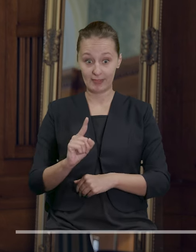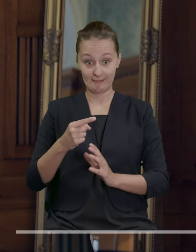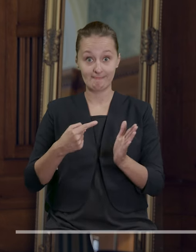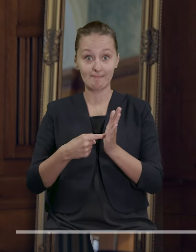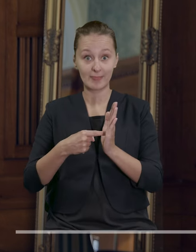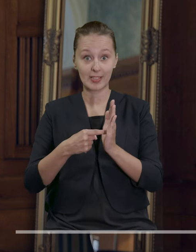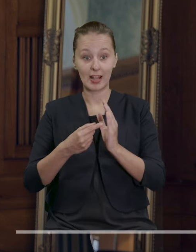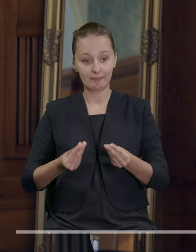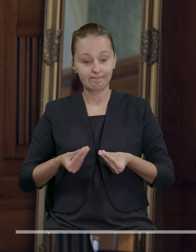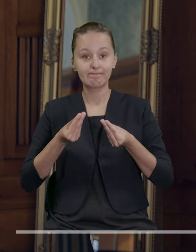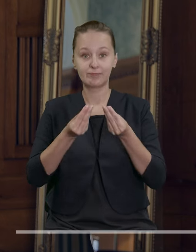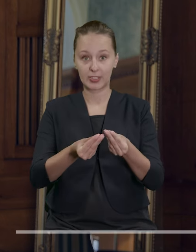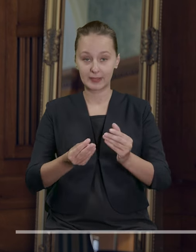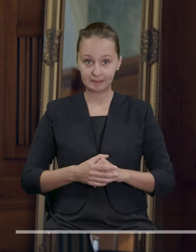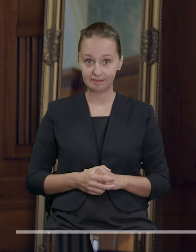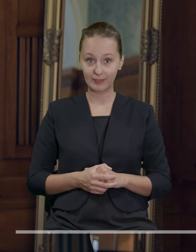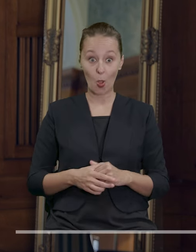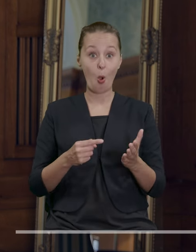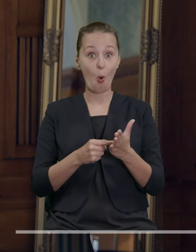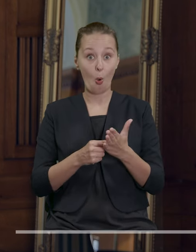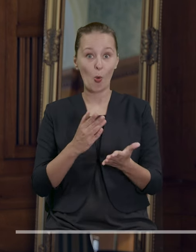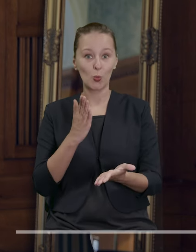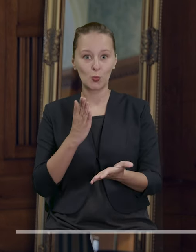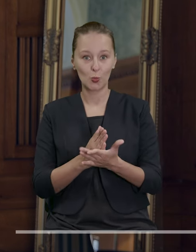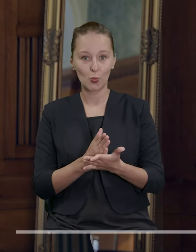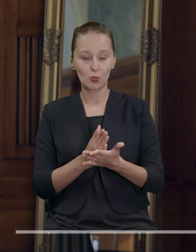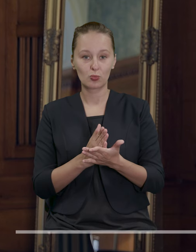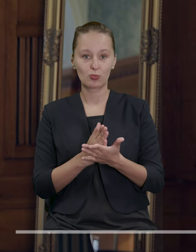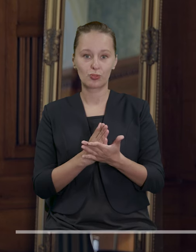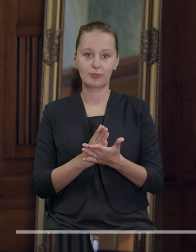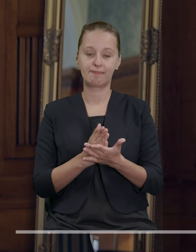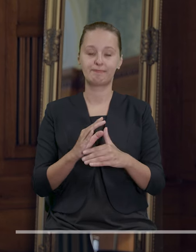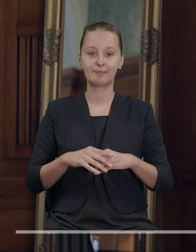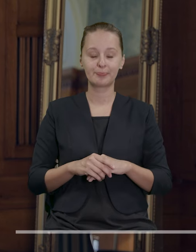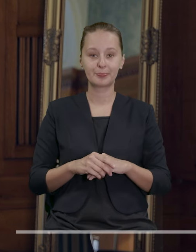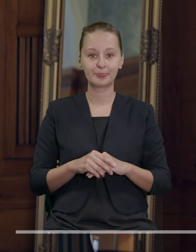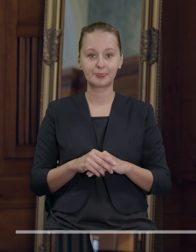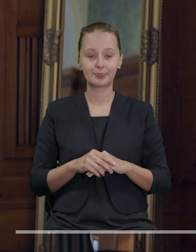ten cel zostały przeznaczone. I to już zaczyna